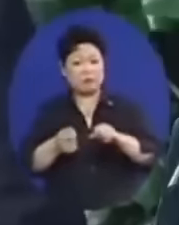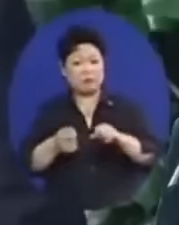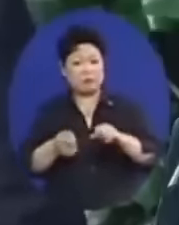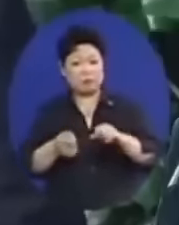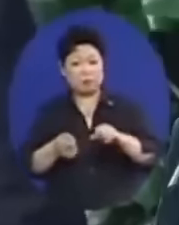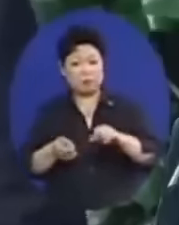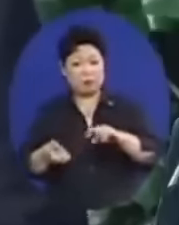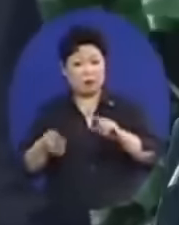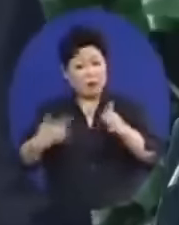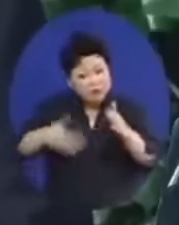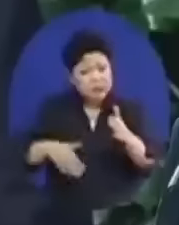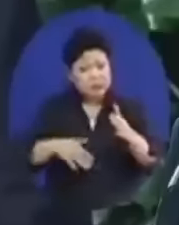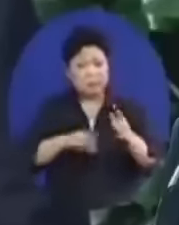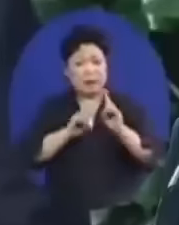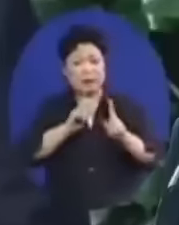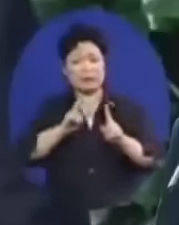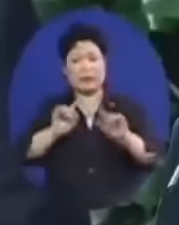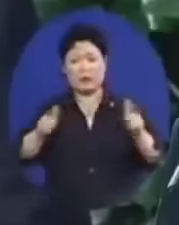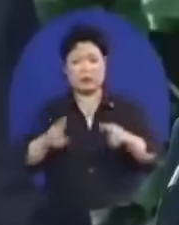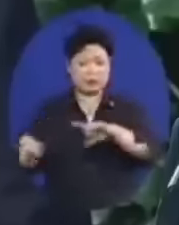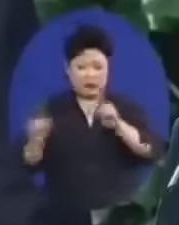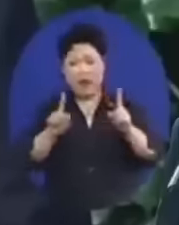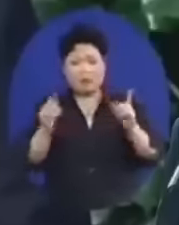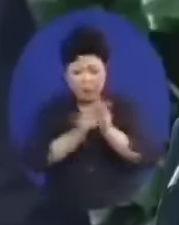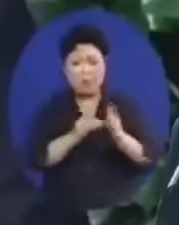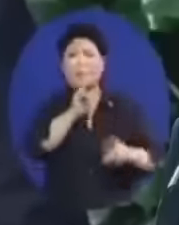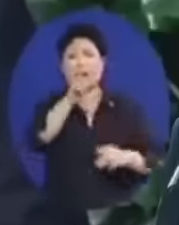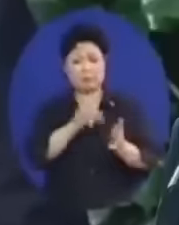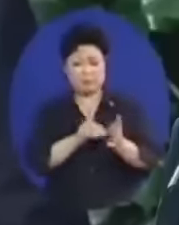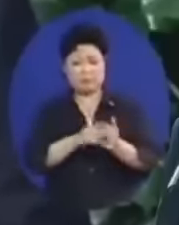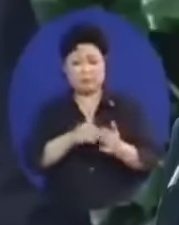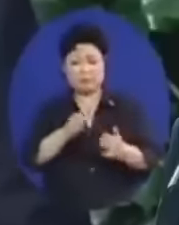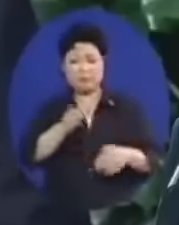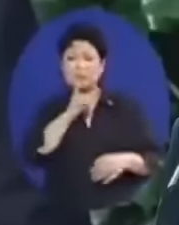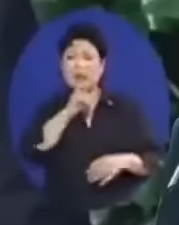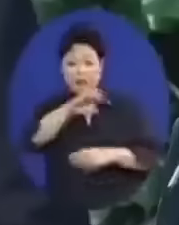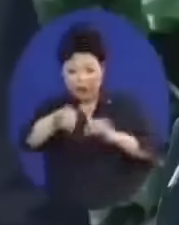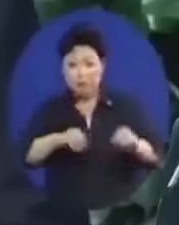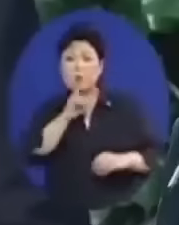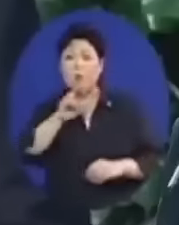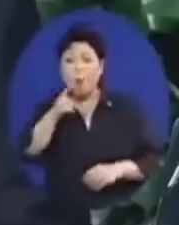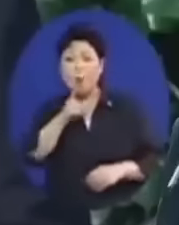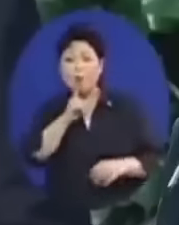낳았다고 믿을 수 있는데 주님이 낳았다고 말하니까 나도 낳았다고 말해야지.